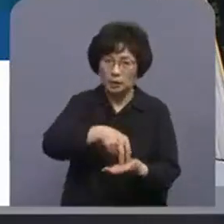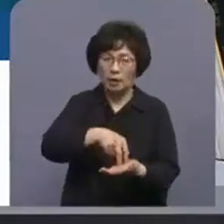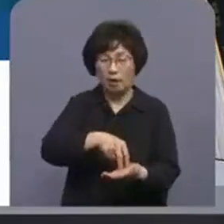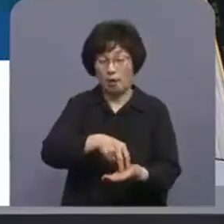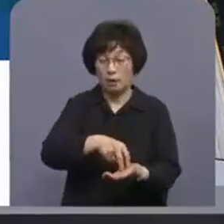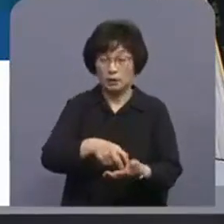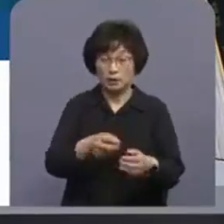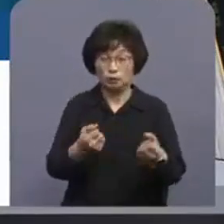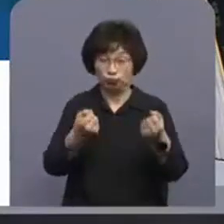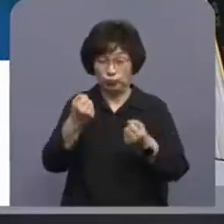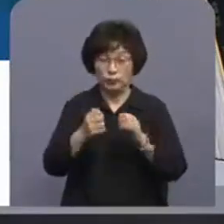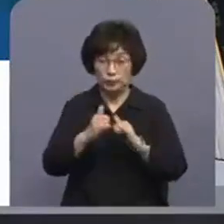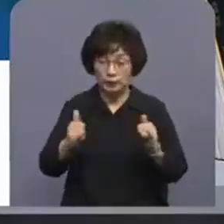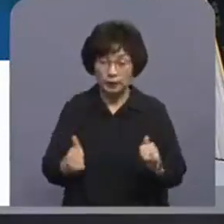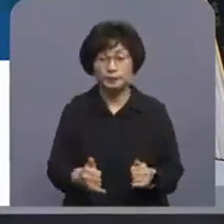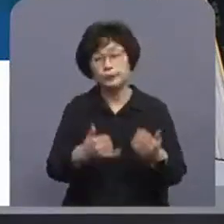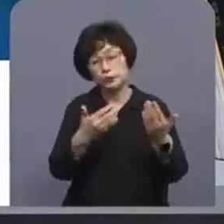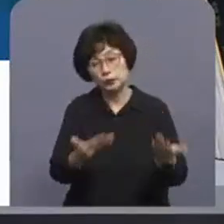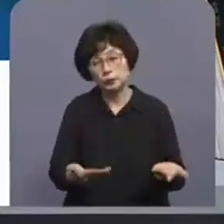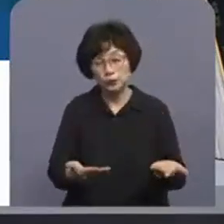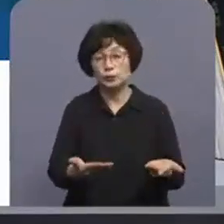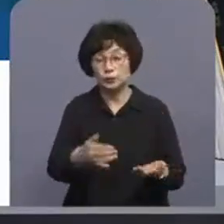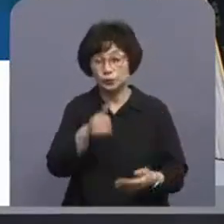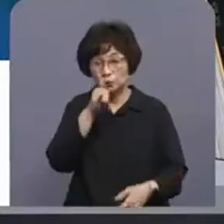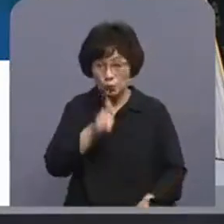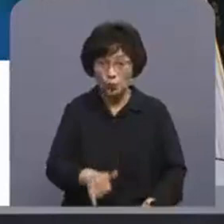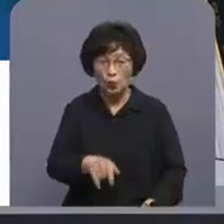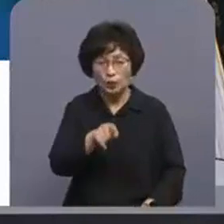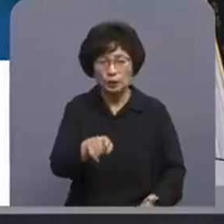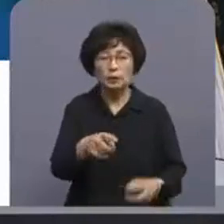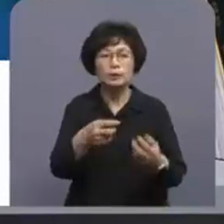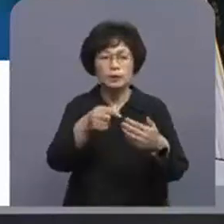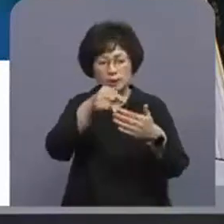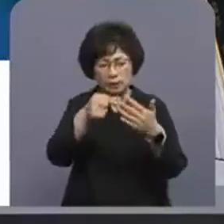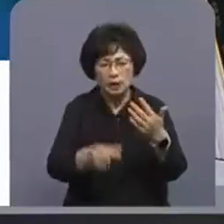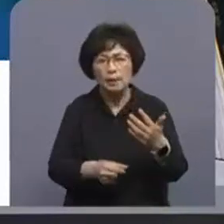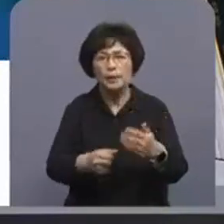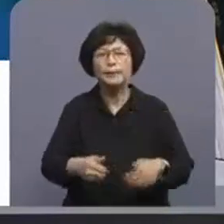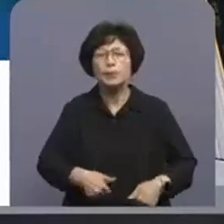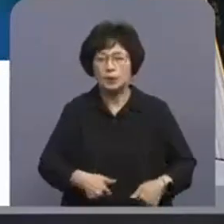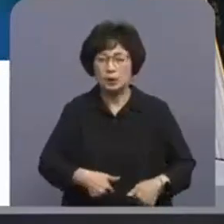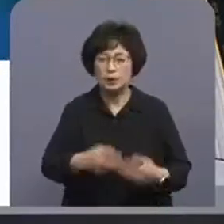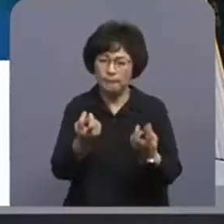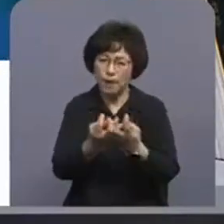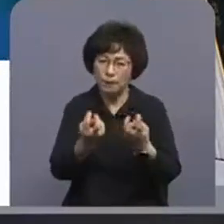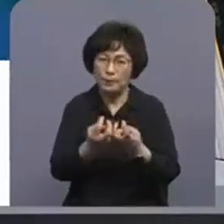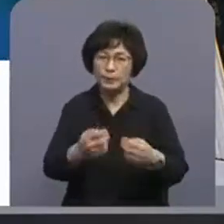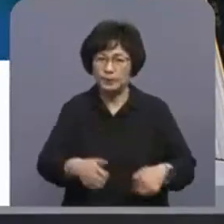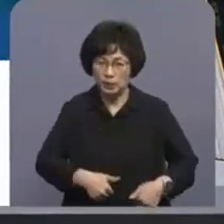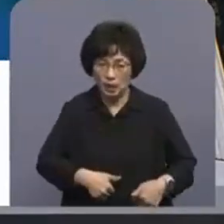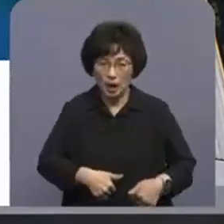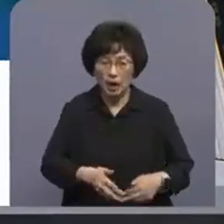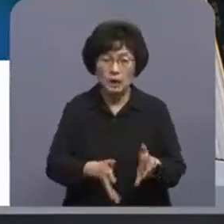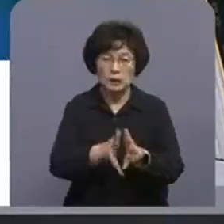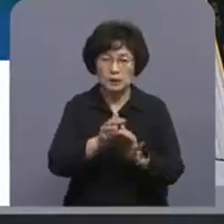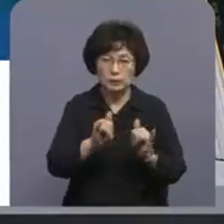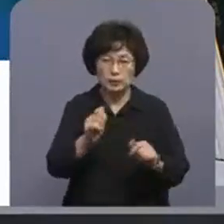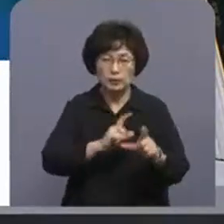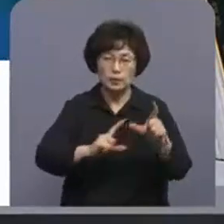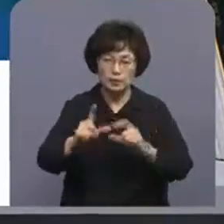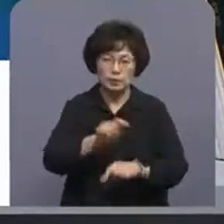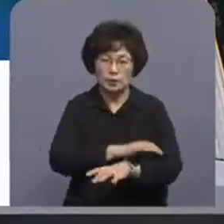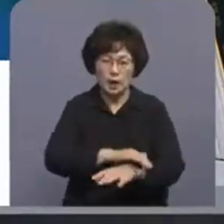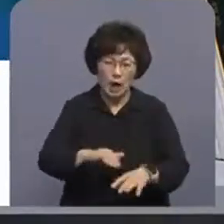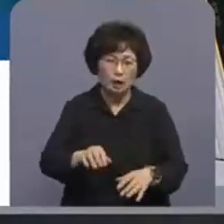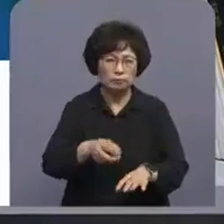좀 대기하면서 휴식을 취할 수 있고 그런 시스템을 갖춰주면은 뭐 시민들이 충분히 더 이용을 잘할